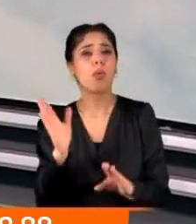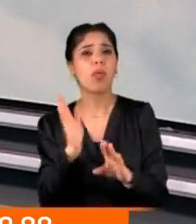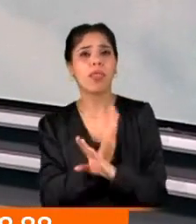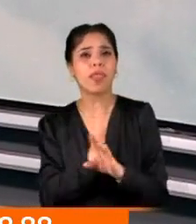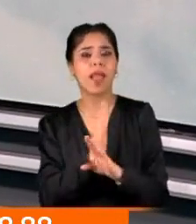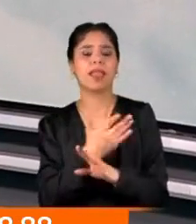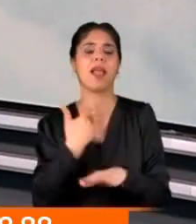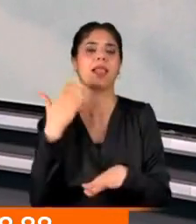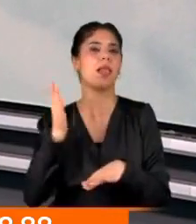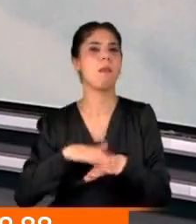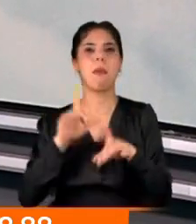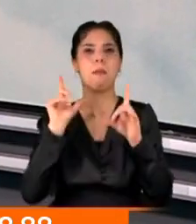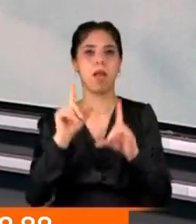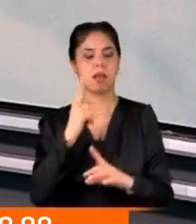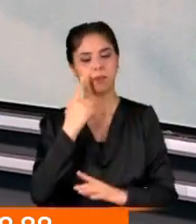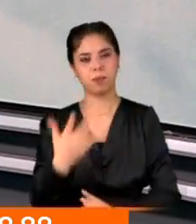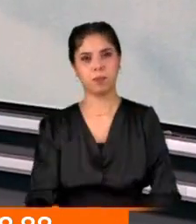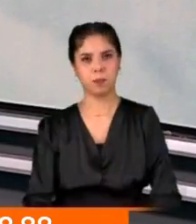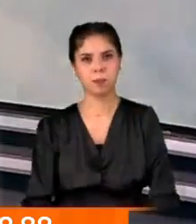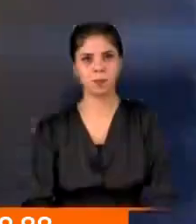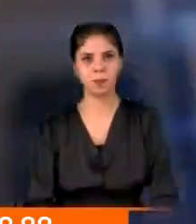ne yapmak gerekiyor